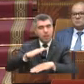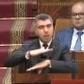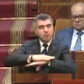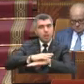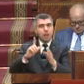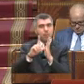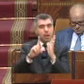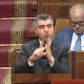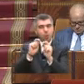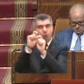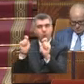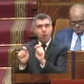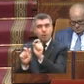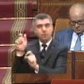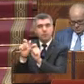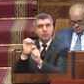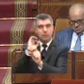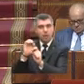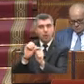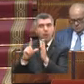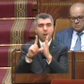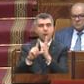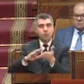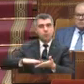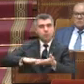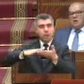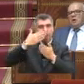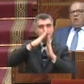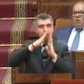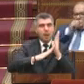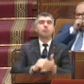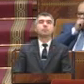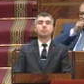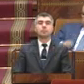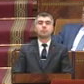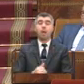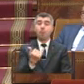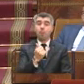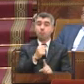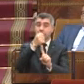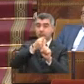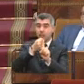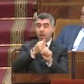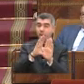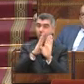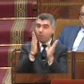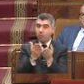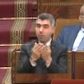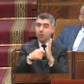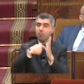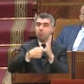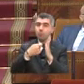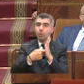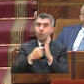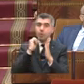الحقوق والحريات الاساسيه وتعزيز دوله القانون والمؤسسات، باعتبار هذا الاصلاح يدخل في صلب المشروع المجتمعي